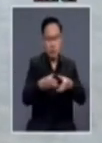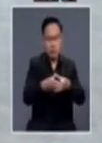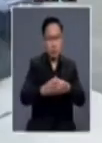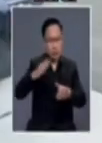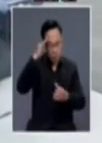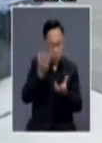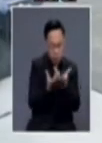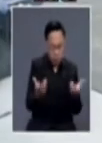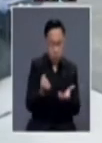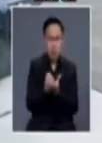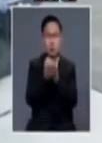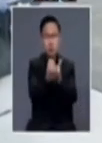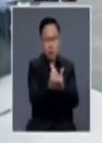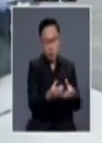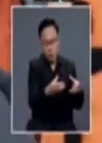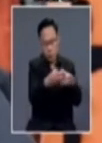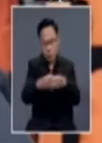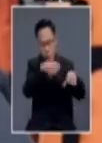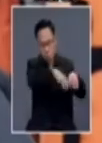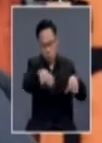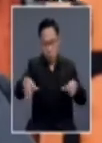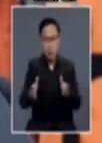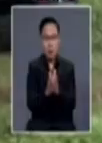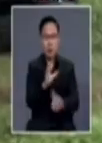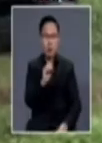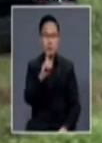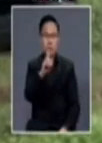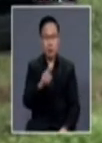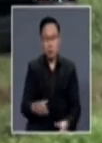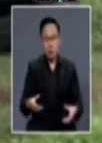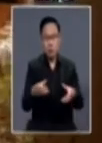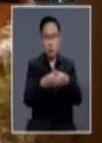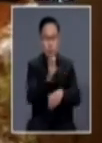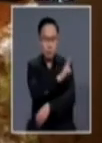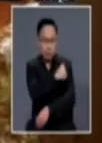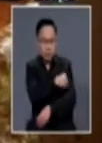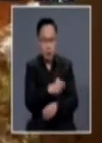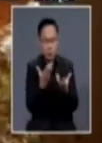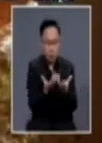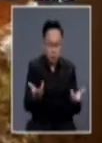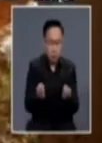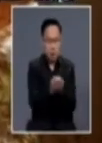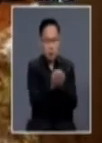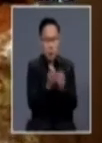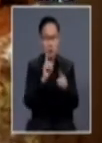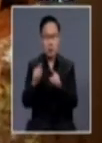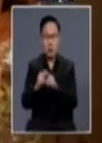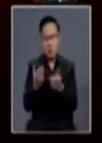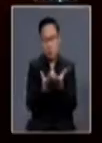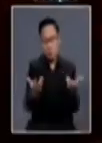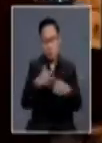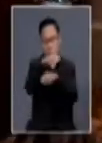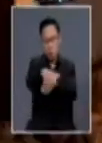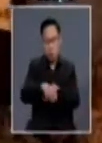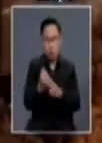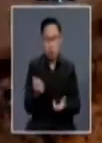ธอุปกรณ์จำนวน51กองร้อยชุดแพทย์เคลื่อนที่ชุดครัวสนามและเครื่องมือบรรเทาสาธารณภัยร่วมกับทางจังหวัด